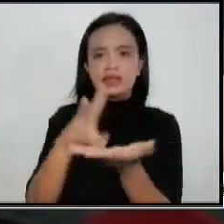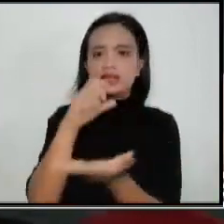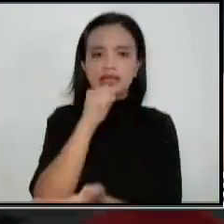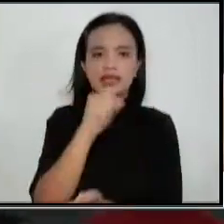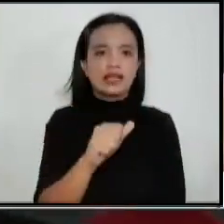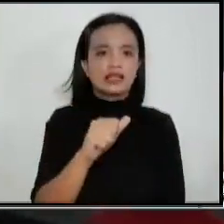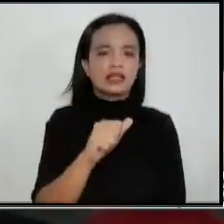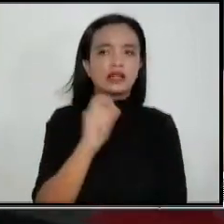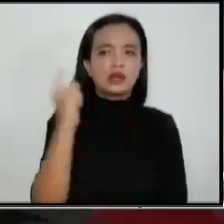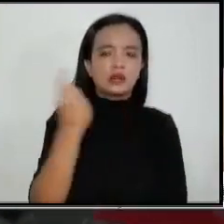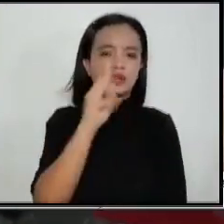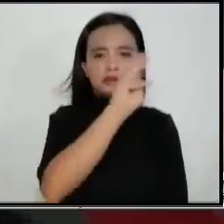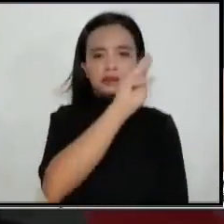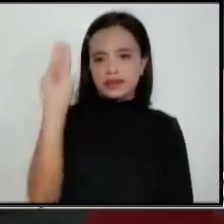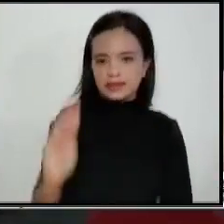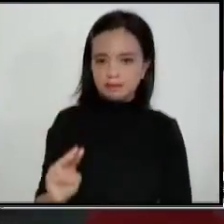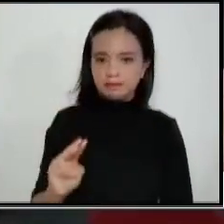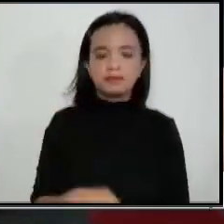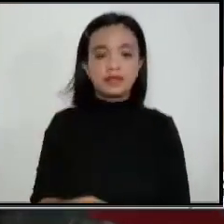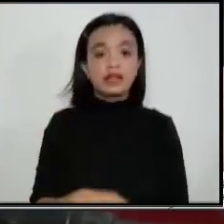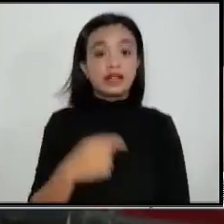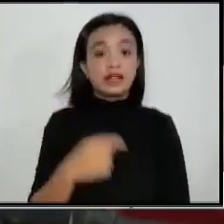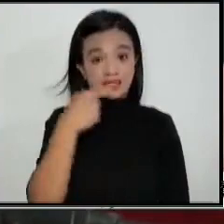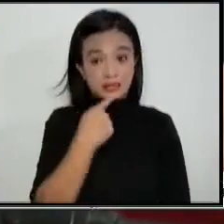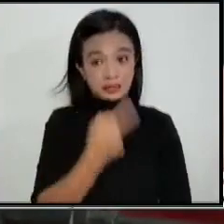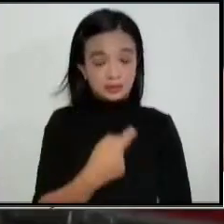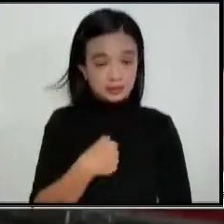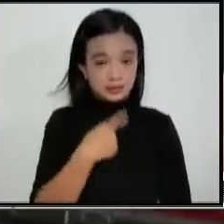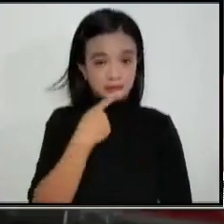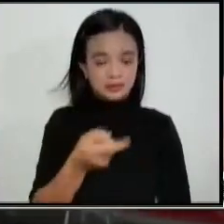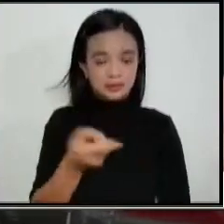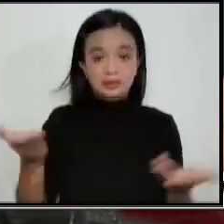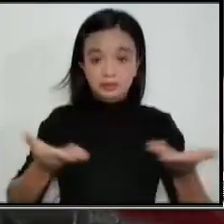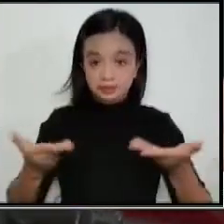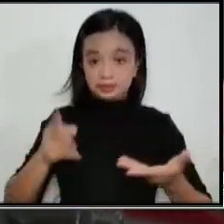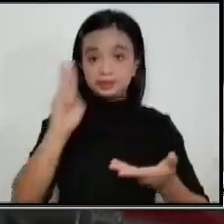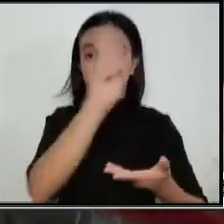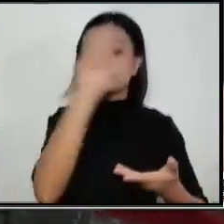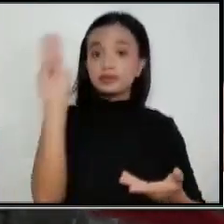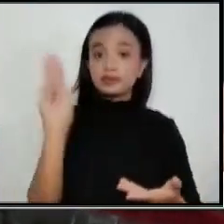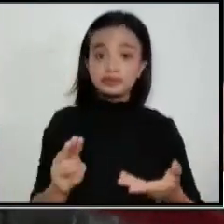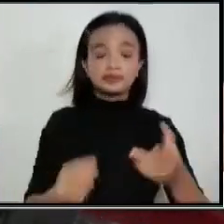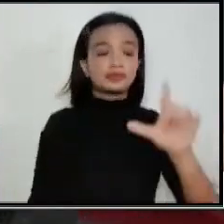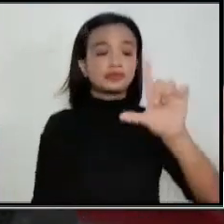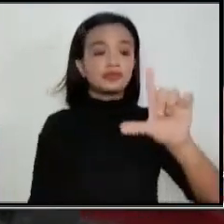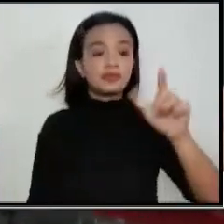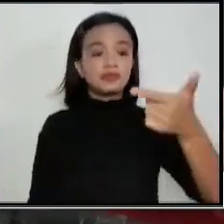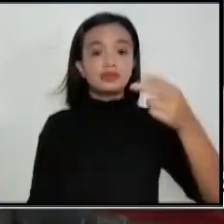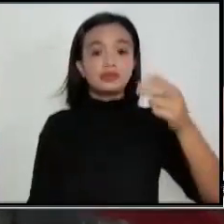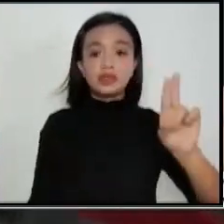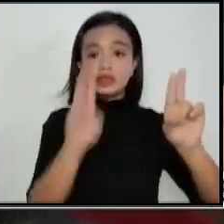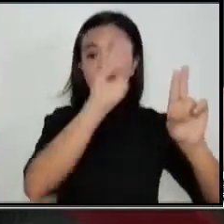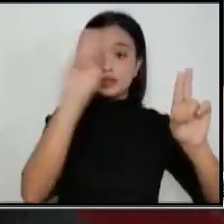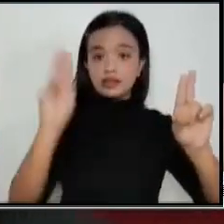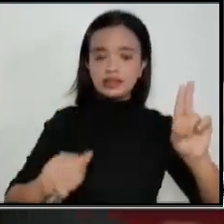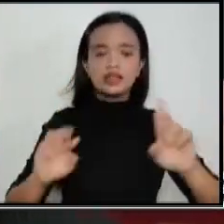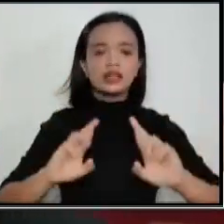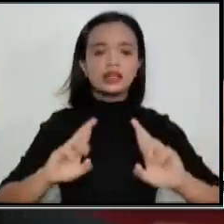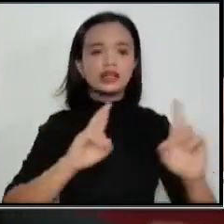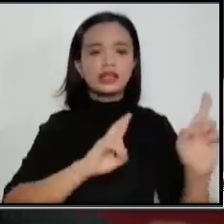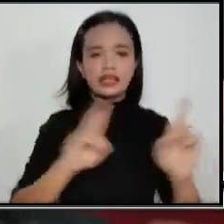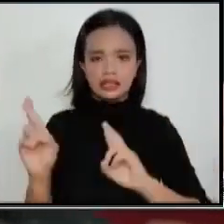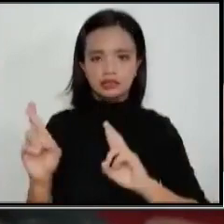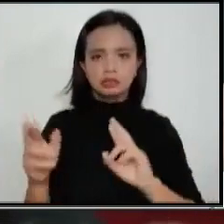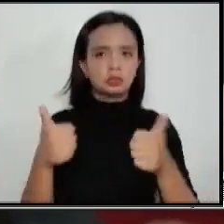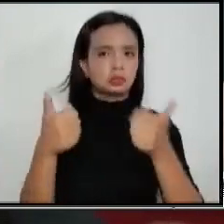Dahil sabi ko nga, dito sa Metro Manila, ang LGUs ng Metro Manila ay handa, equipped,